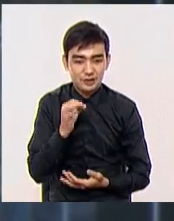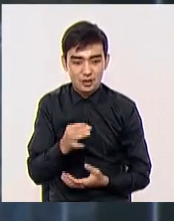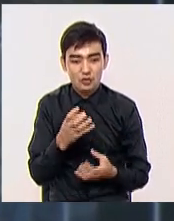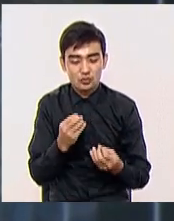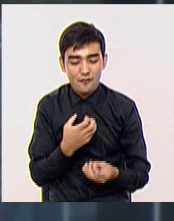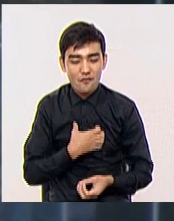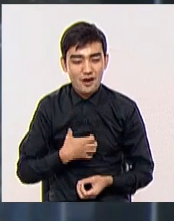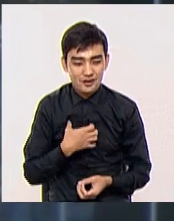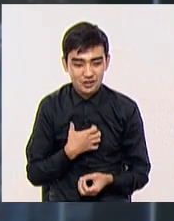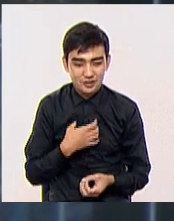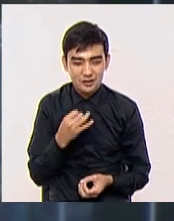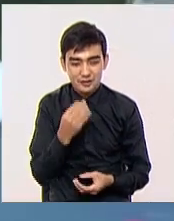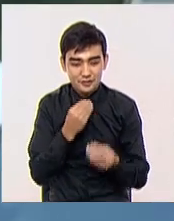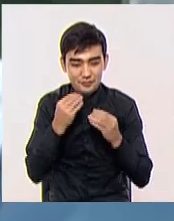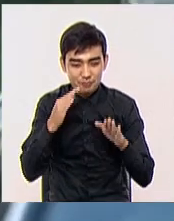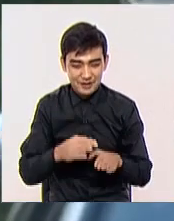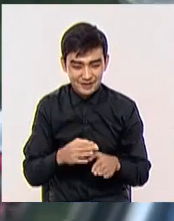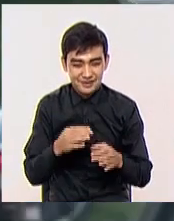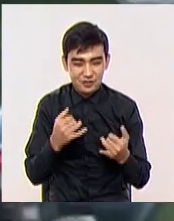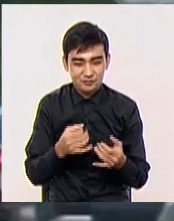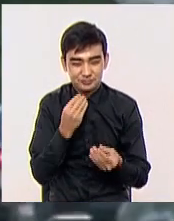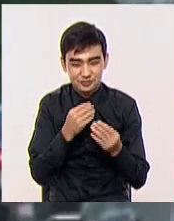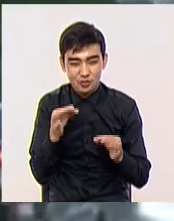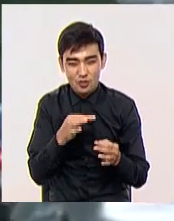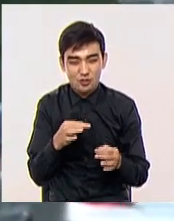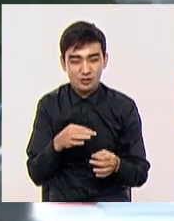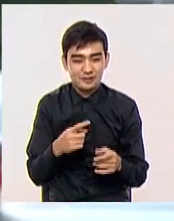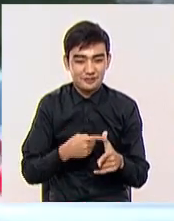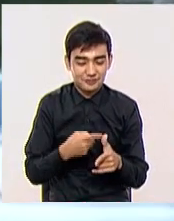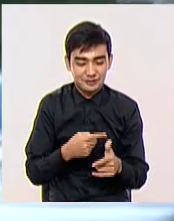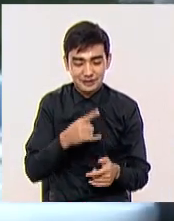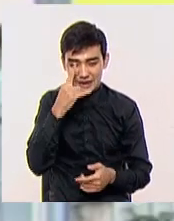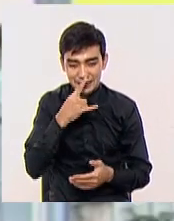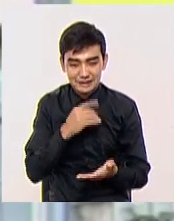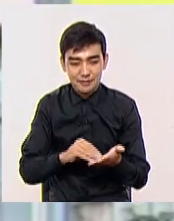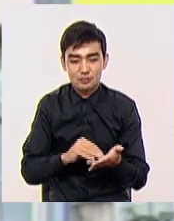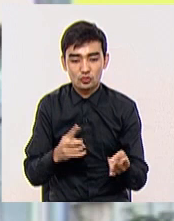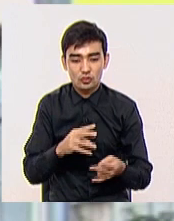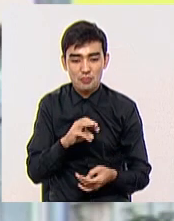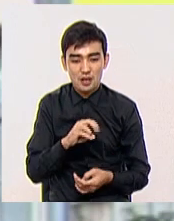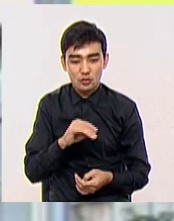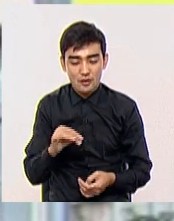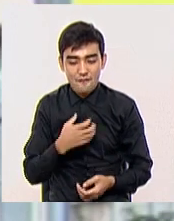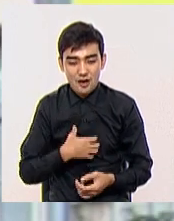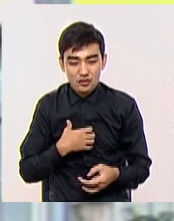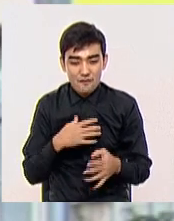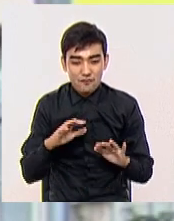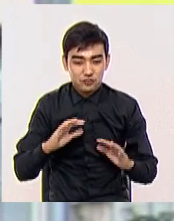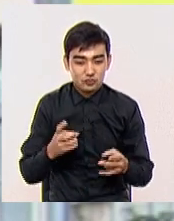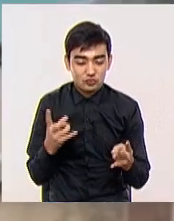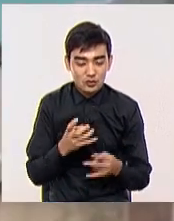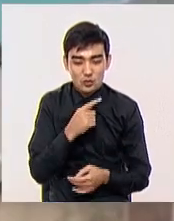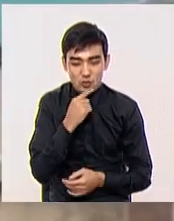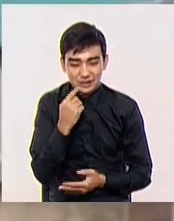бір маңыздысы, тамақтану орындарындағы ас мәзірі де қазақша көрсетілуі керек. Тек қажеттілік болған жағдайда ғана